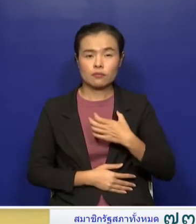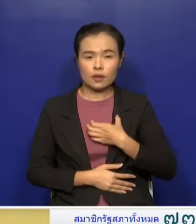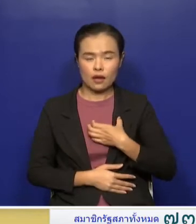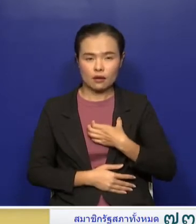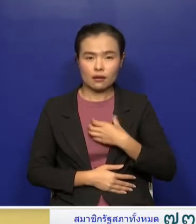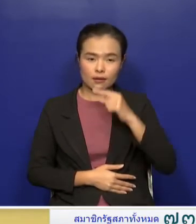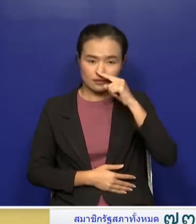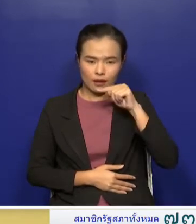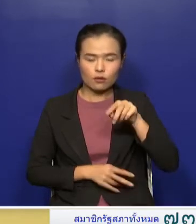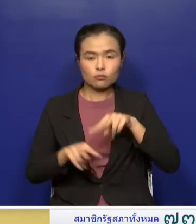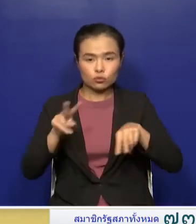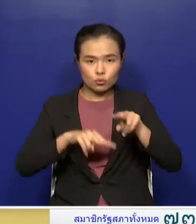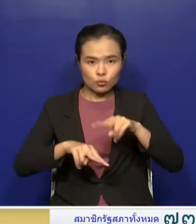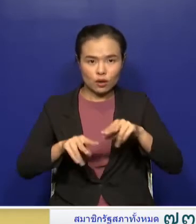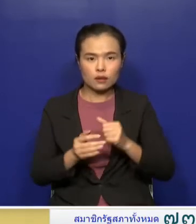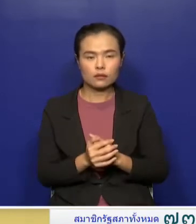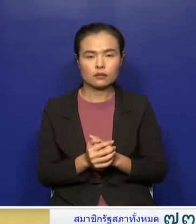้ดูรายใเรื่องของการ